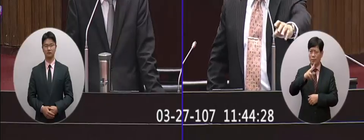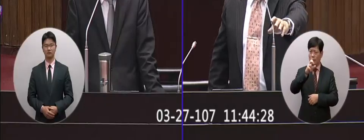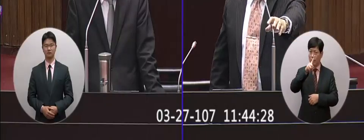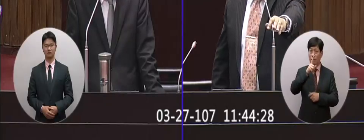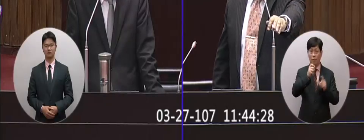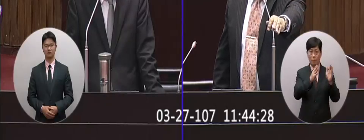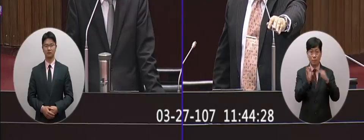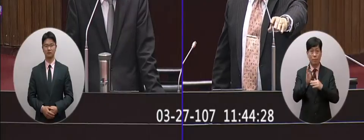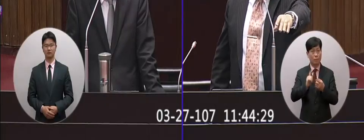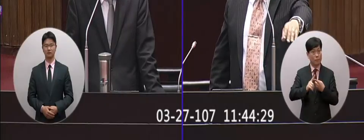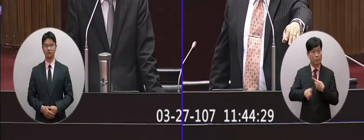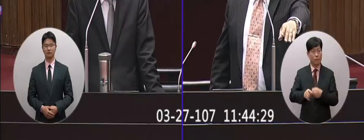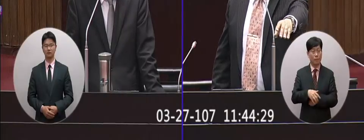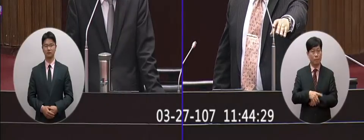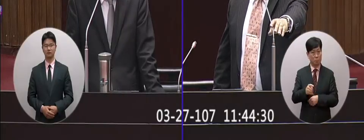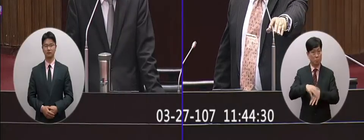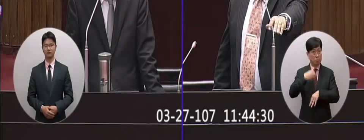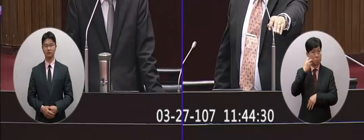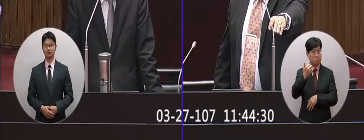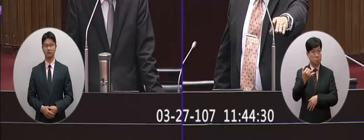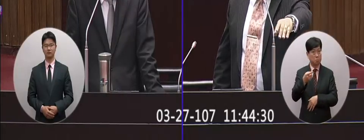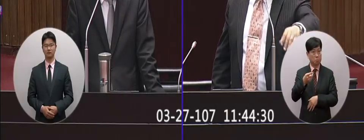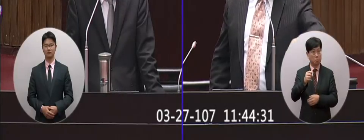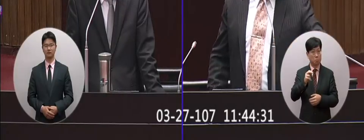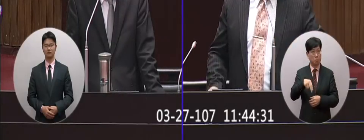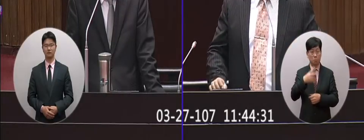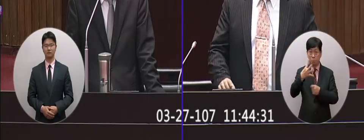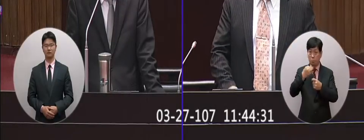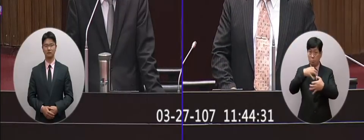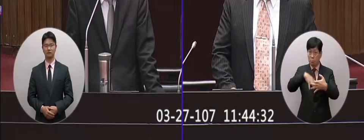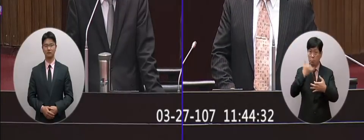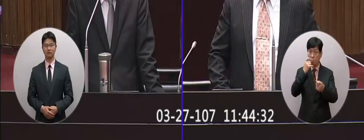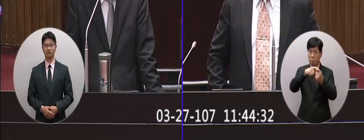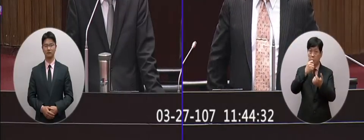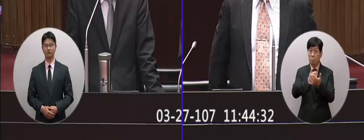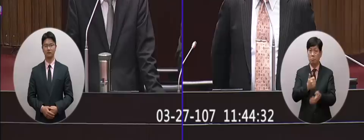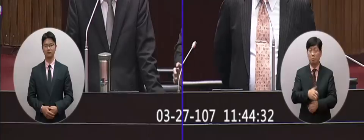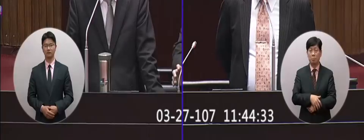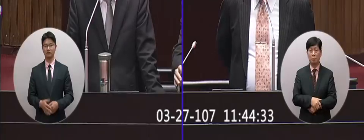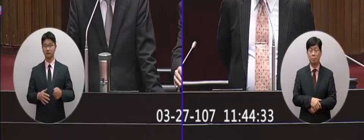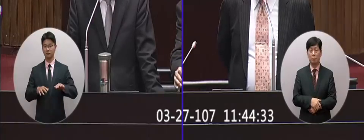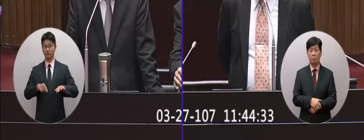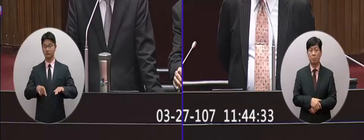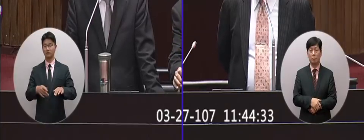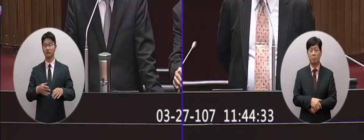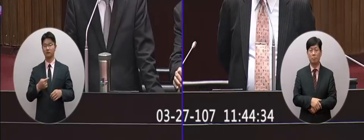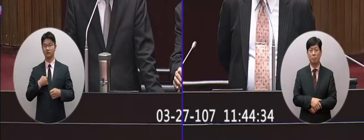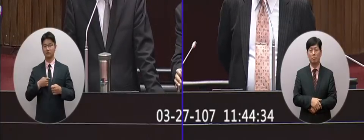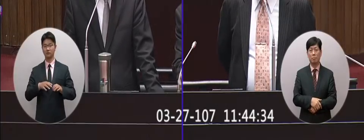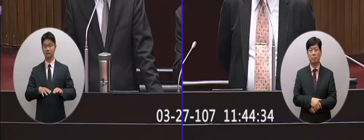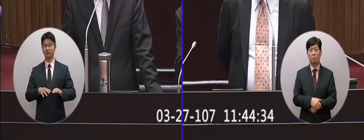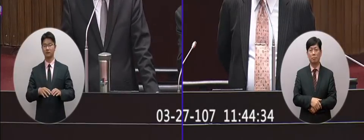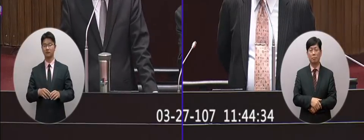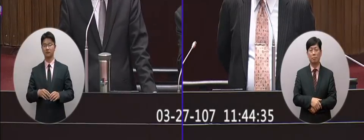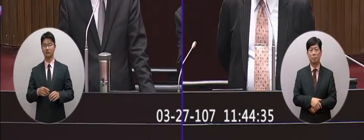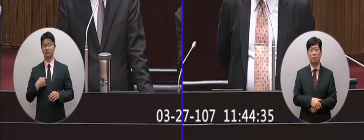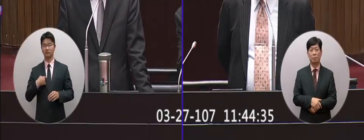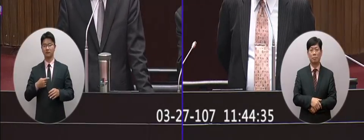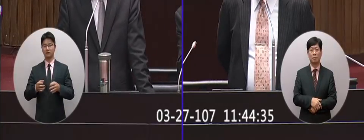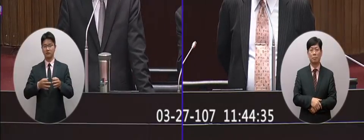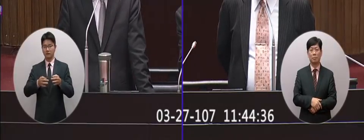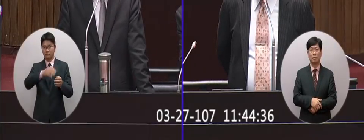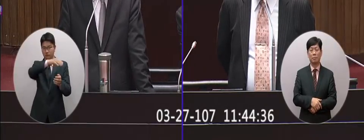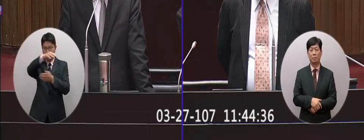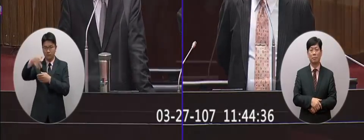部长是不是这样？ 是。 那这个效果可不可以达成？几年内要达成？ 这个部分来说的话，我们现在透过我们的招商中